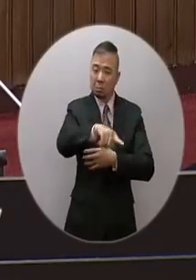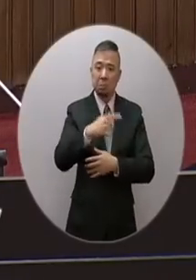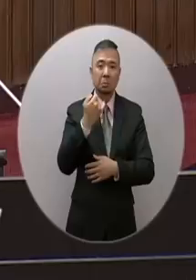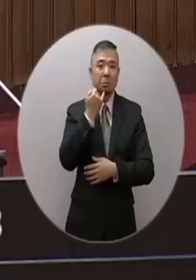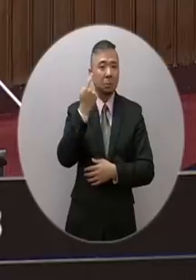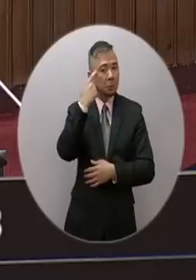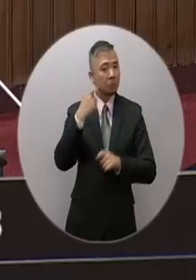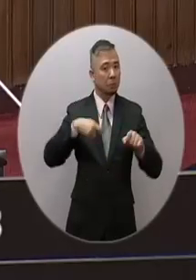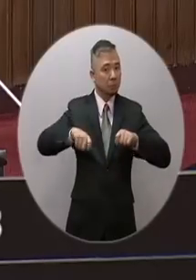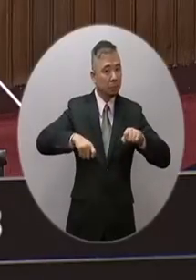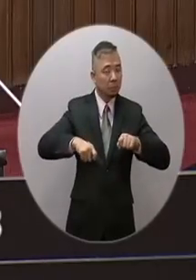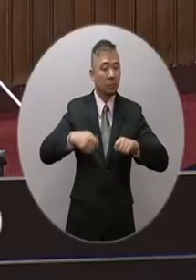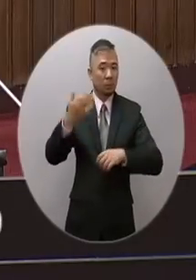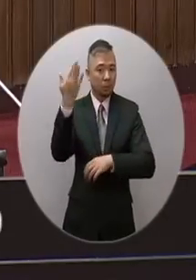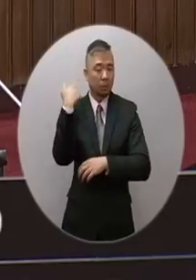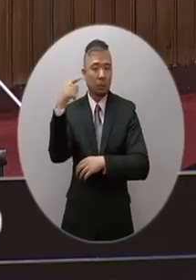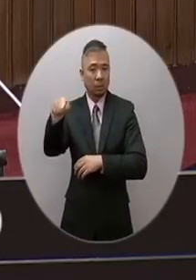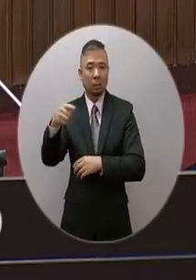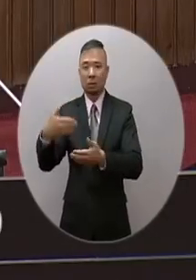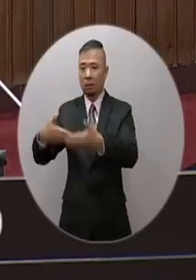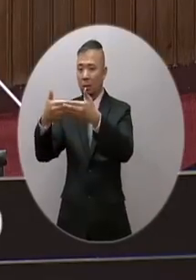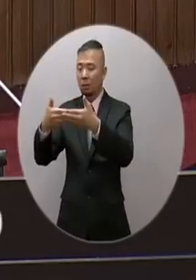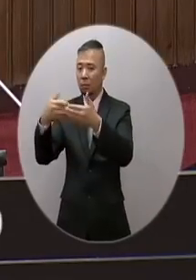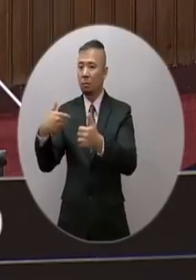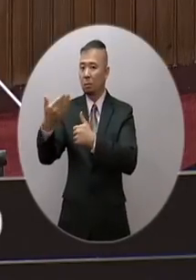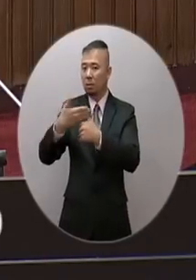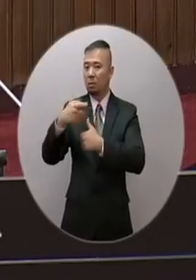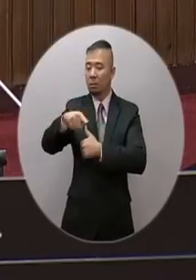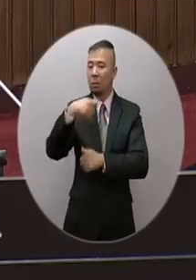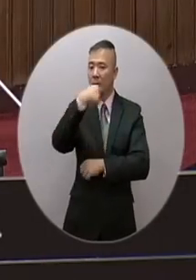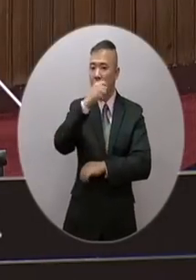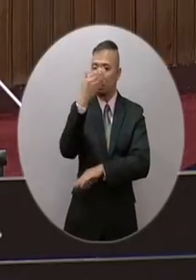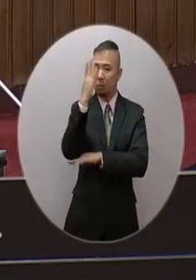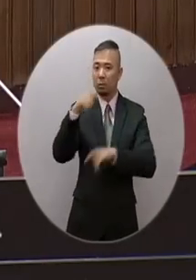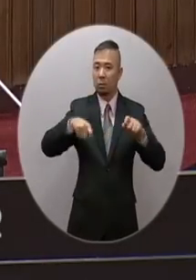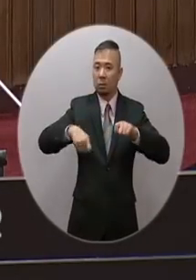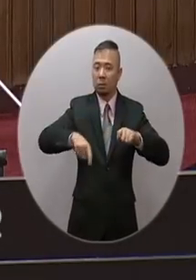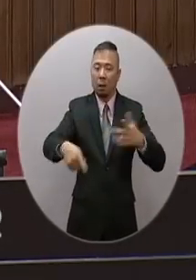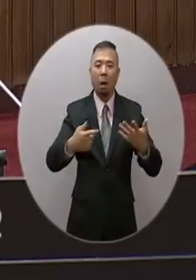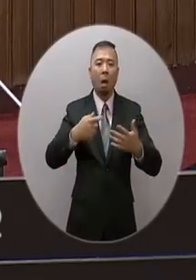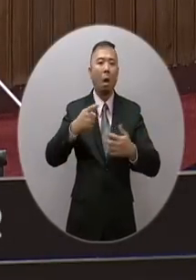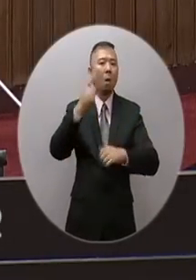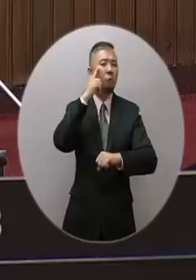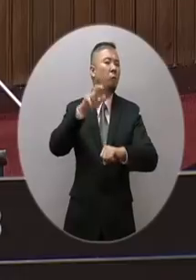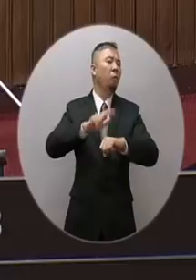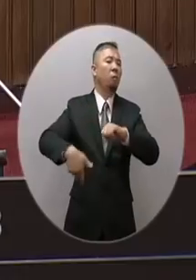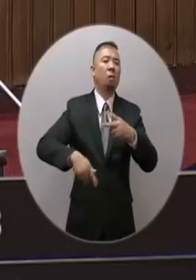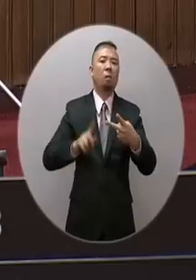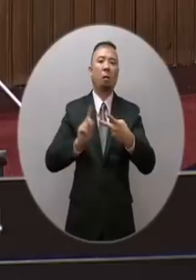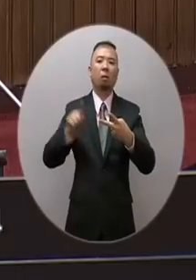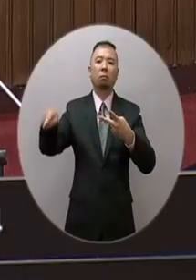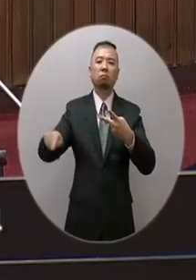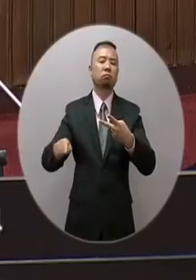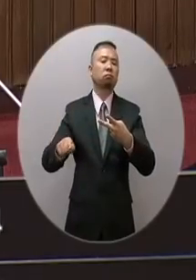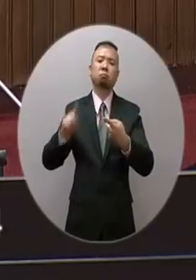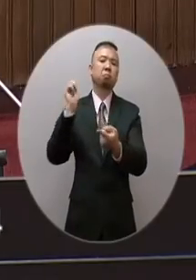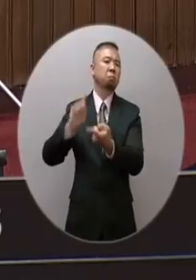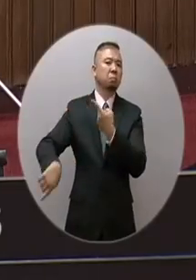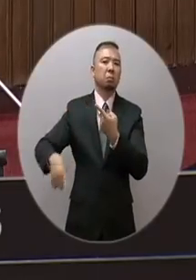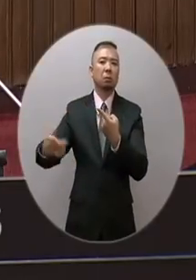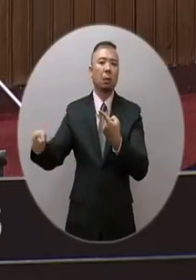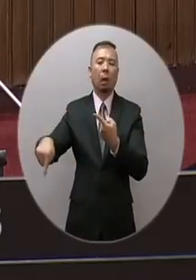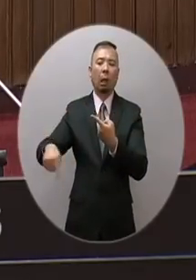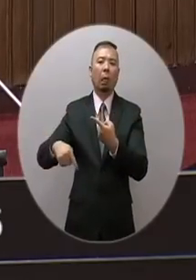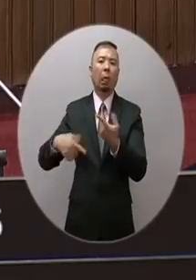面对大陆的对台政策，除了否定、漠视、反击之外，今后是否应该更慎